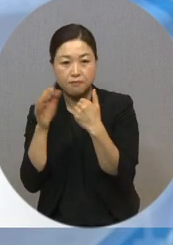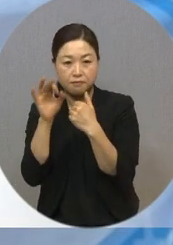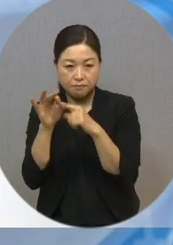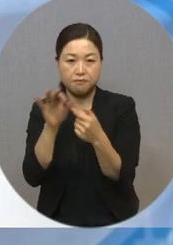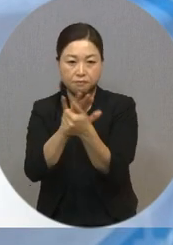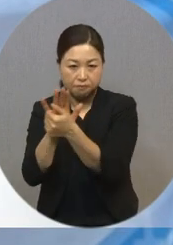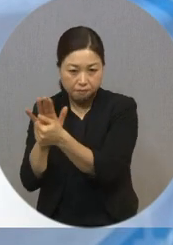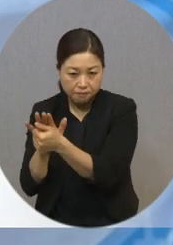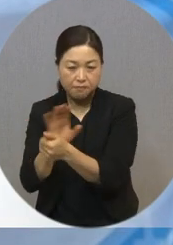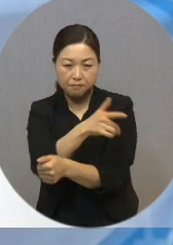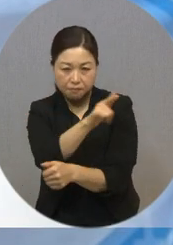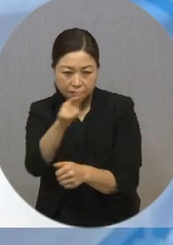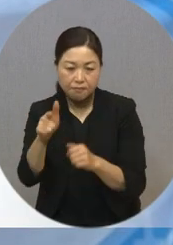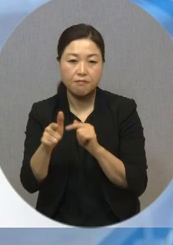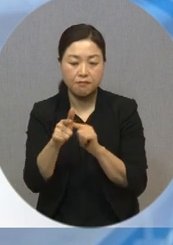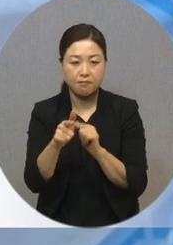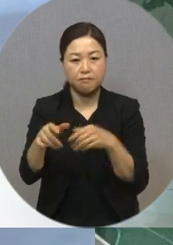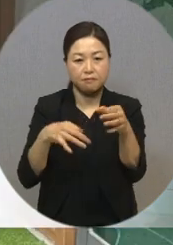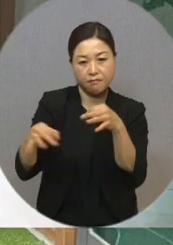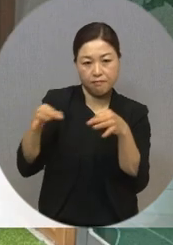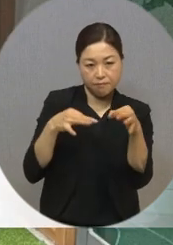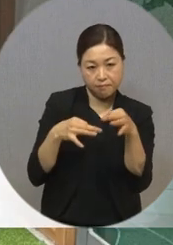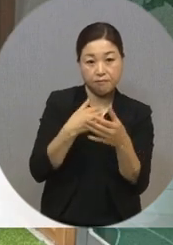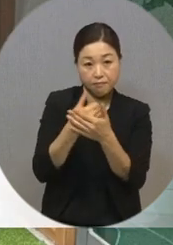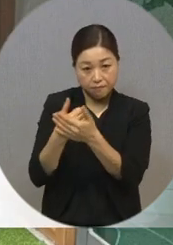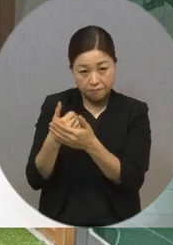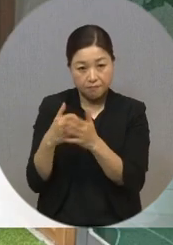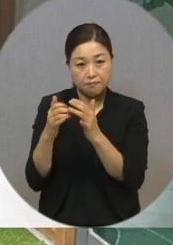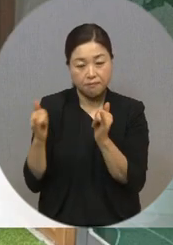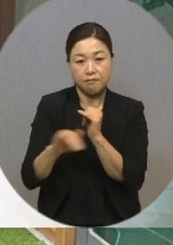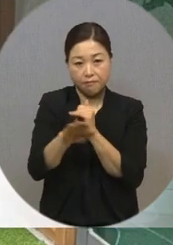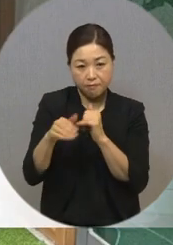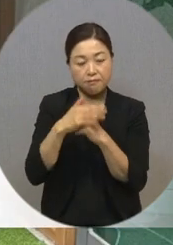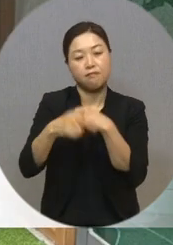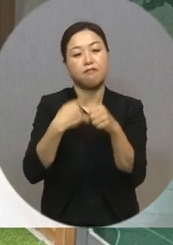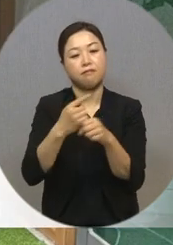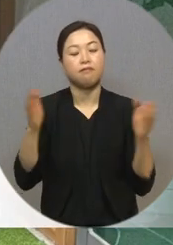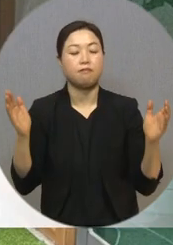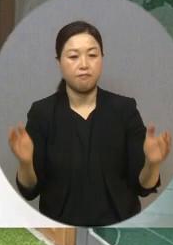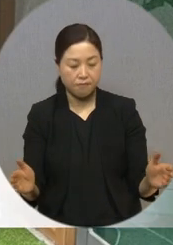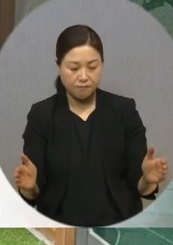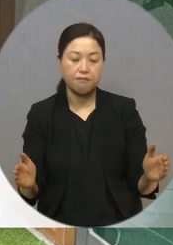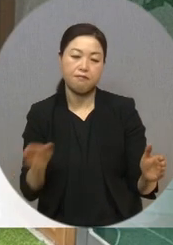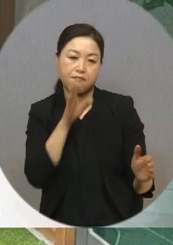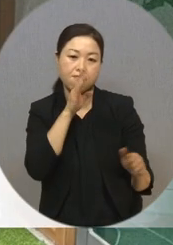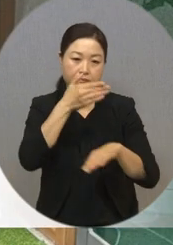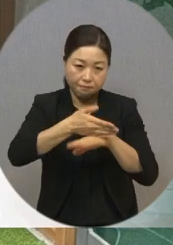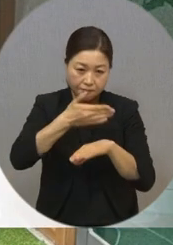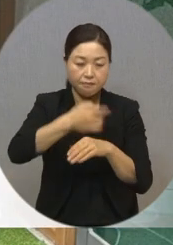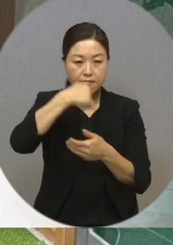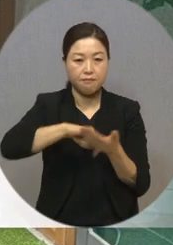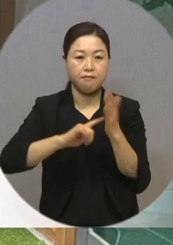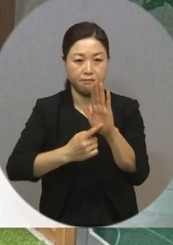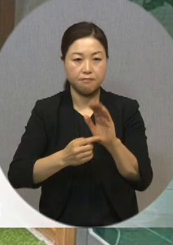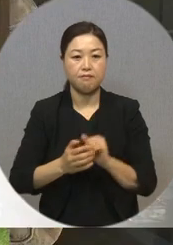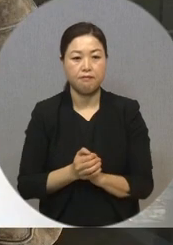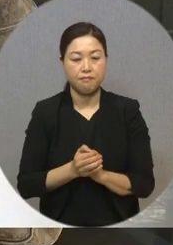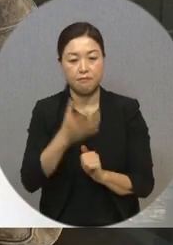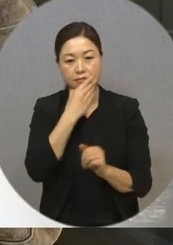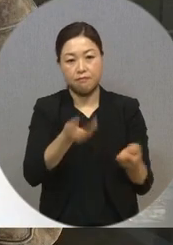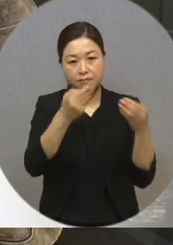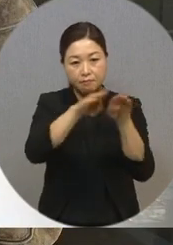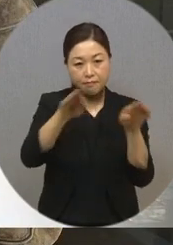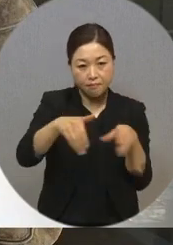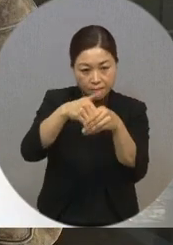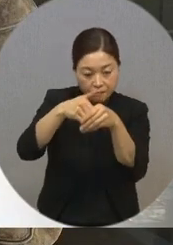통로로 후원을 이어가고 있는 후원자들 덕분에 풍성했던 1년의 시간을 돌아보았습니다 복지관과 손을 맞잡은